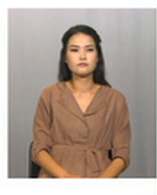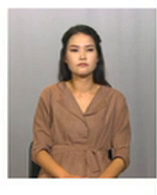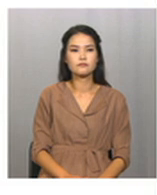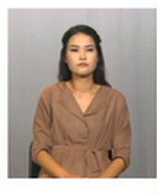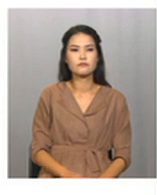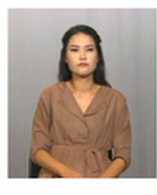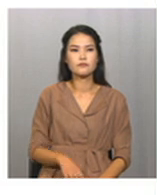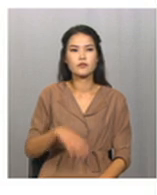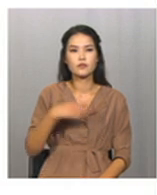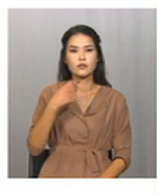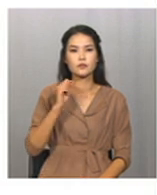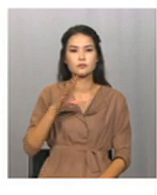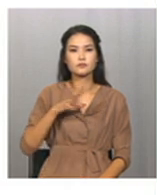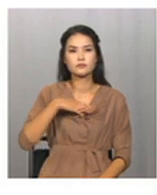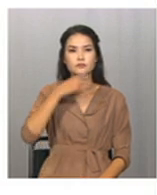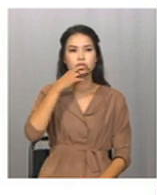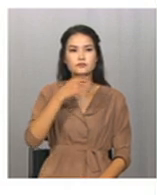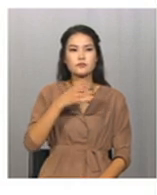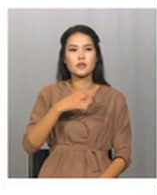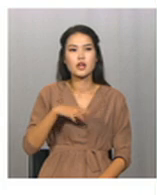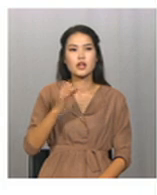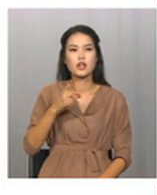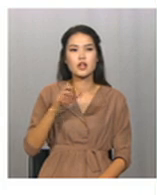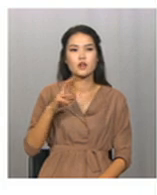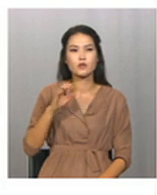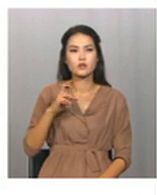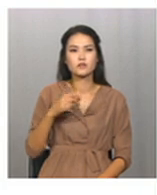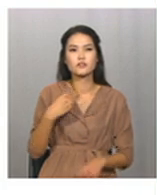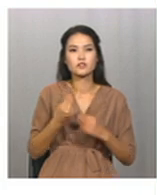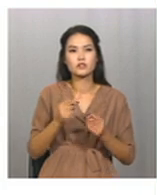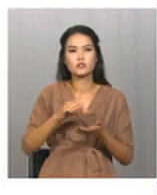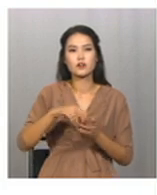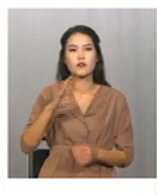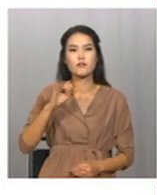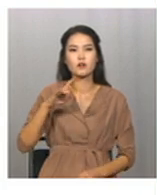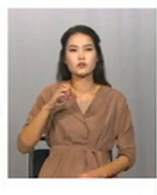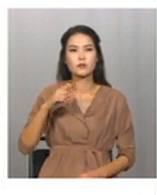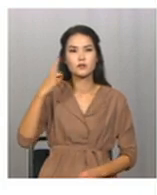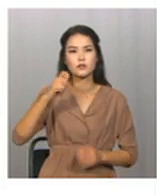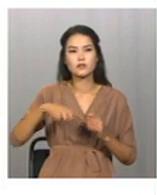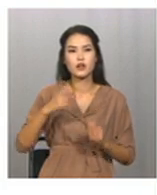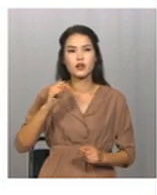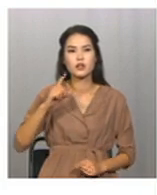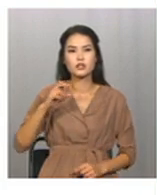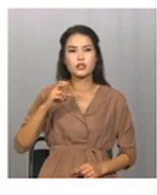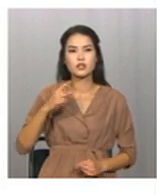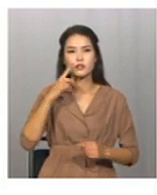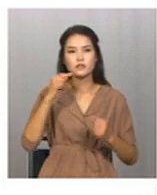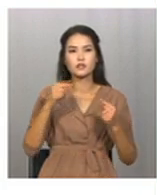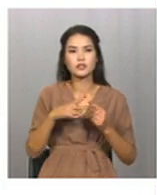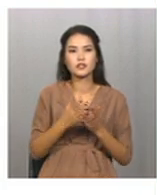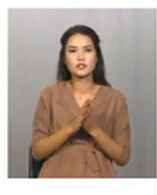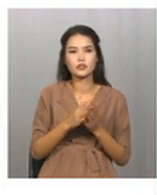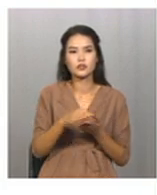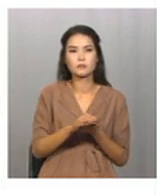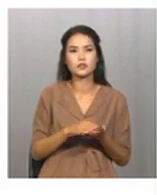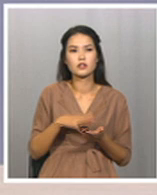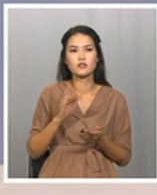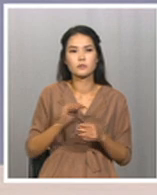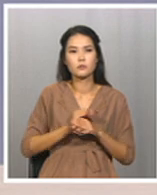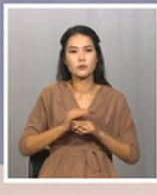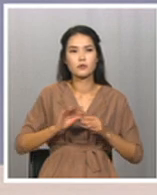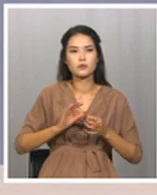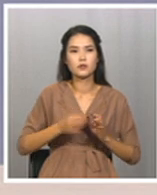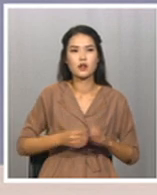Ваш ответ может быть таким. Илья Носков, сыгравший Фандорина в фильме «Азазель», соответствует книжному описанию в полной мере.